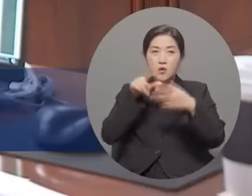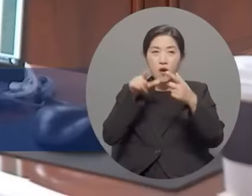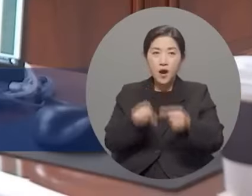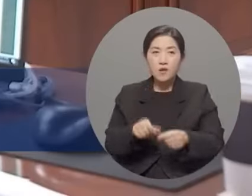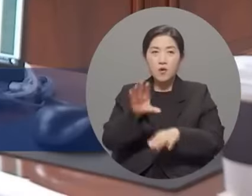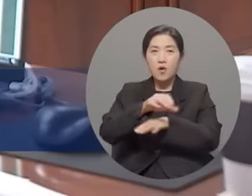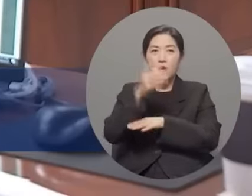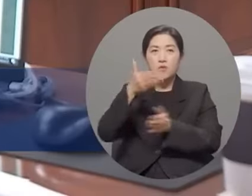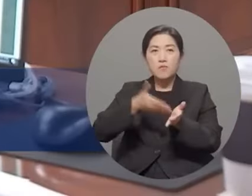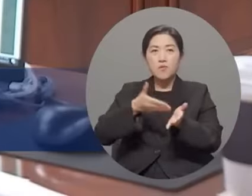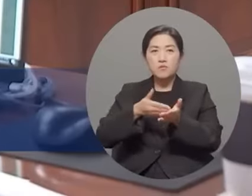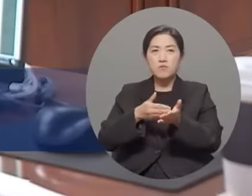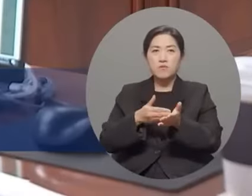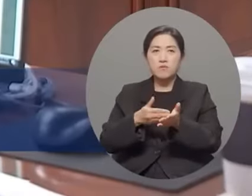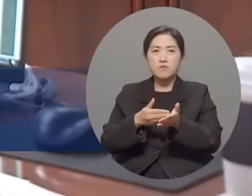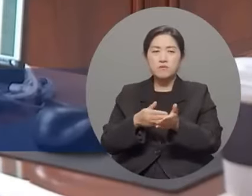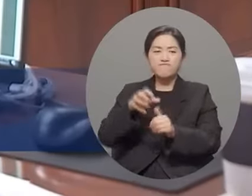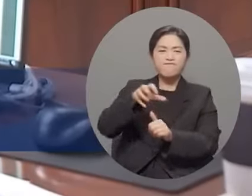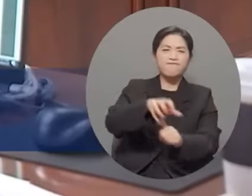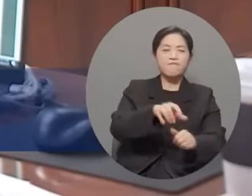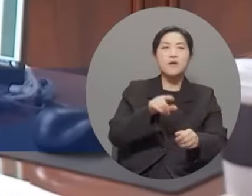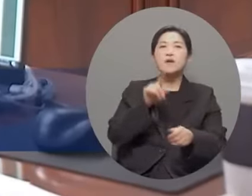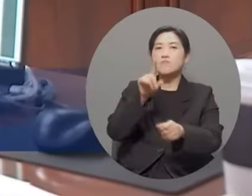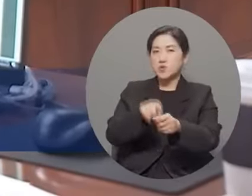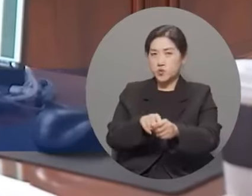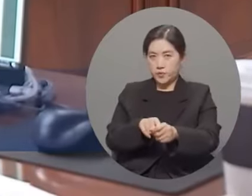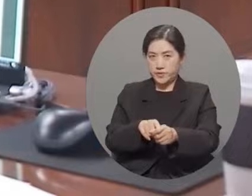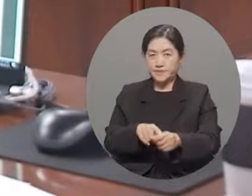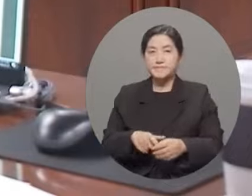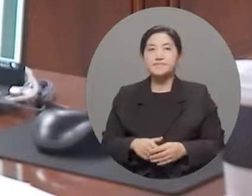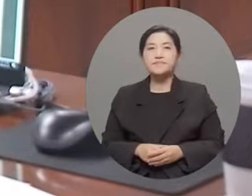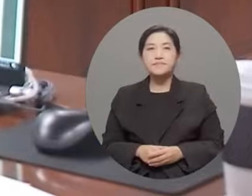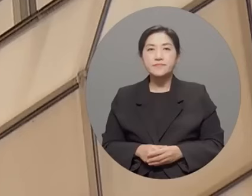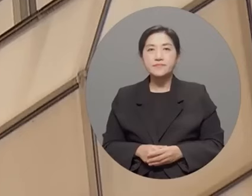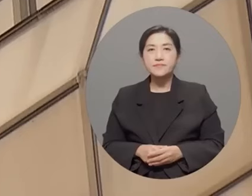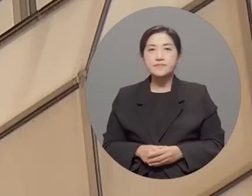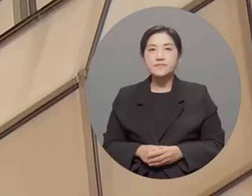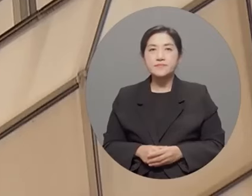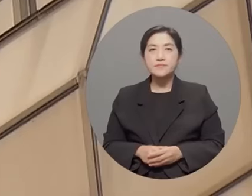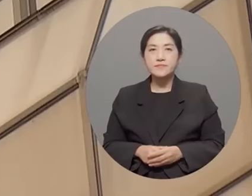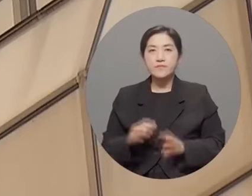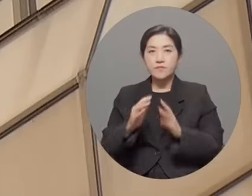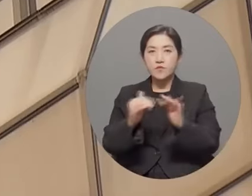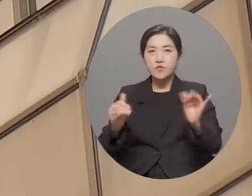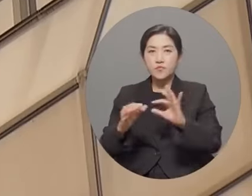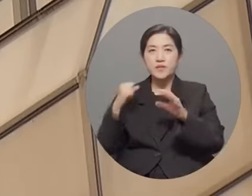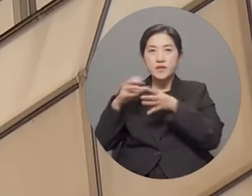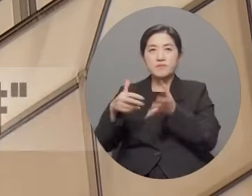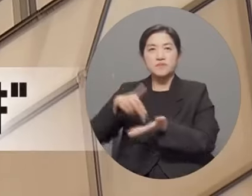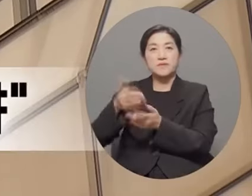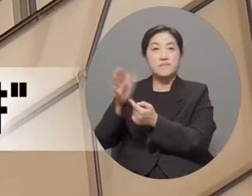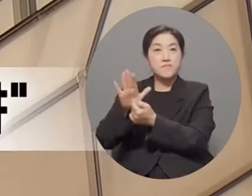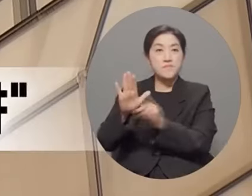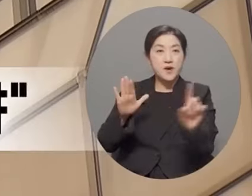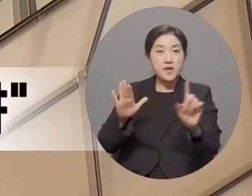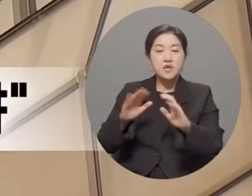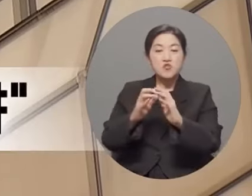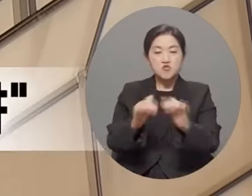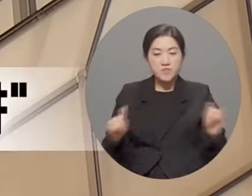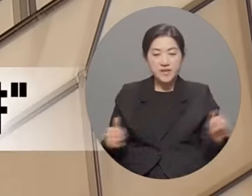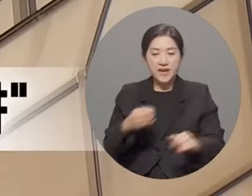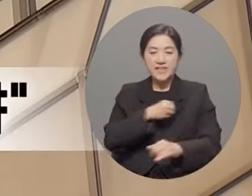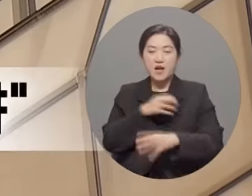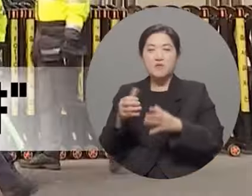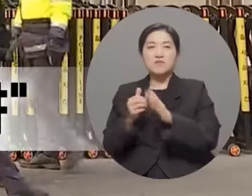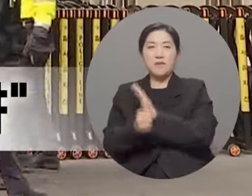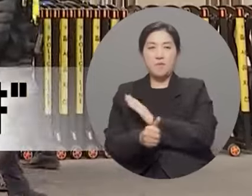앞두고 언론사의 보도에 압박을 가하는 것에 국민의 임은 입장문을 통해 국민과 당원을